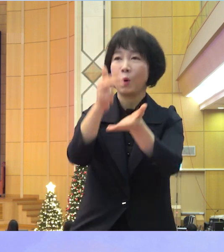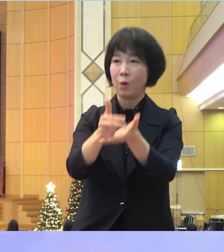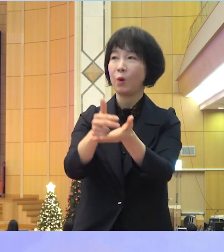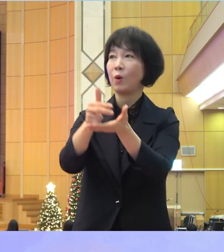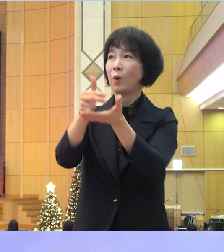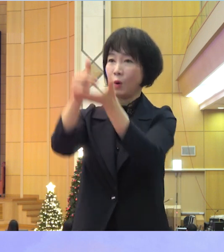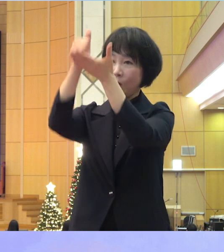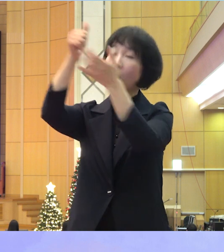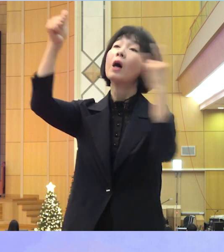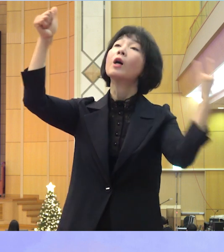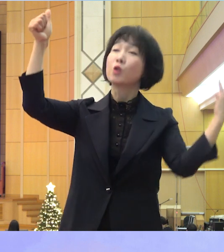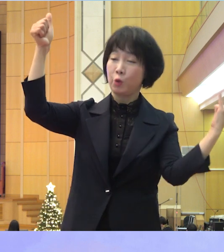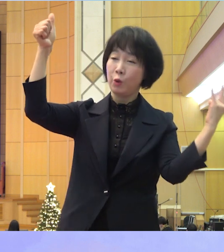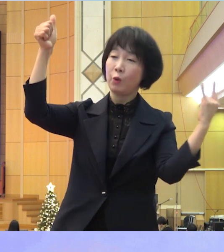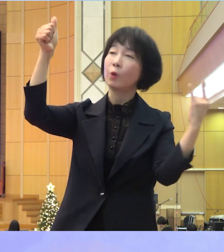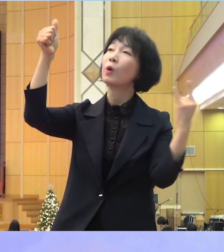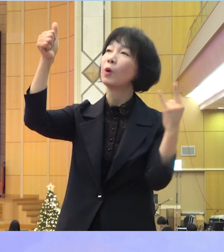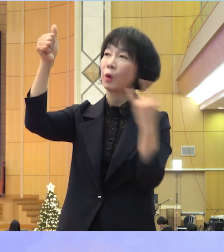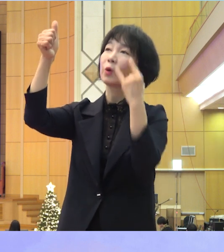받으려고